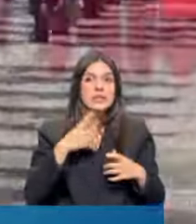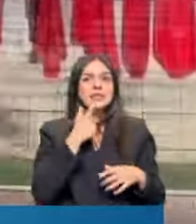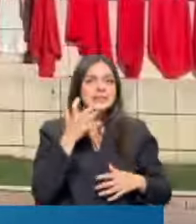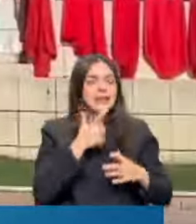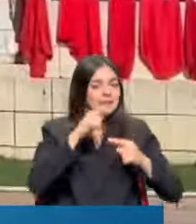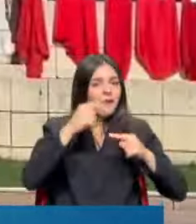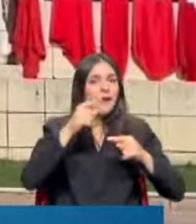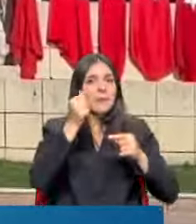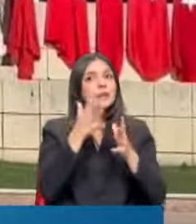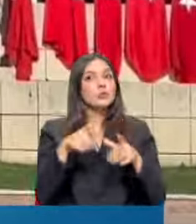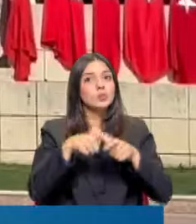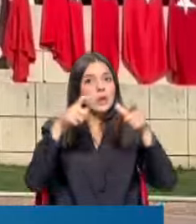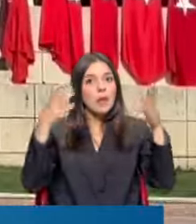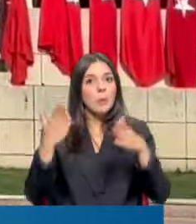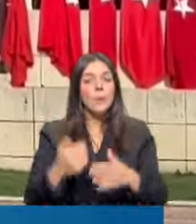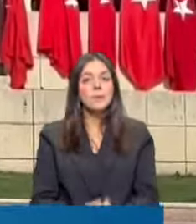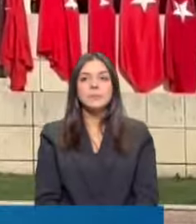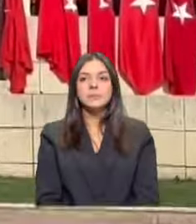katlanıyor.